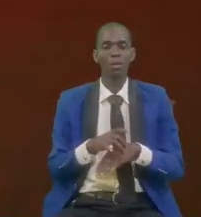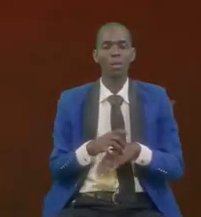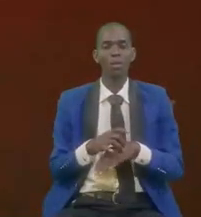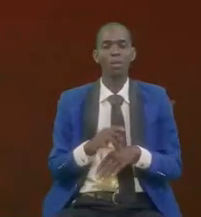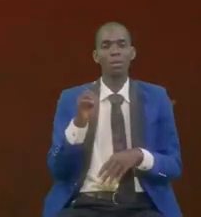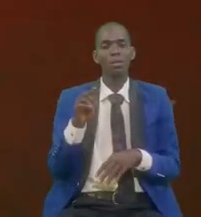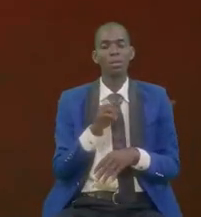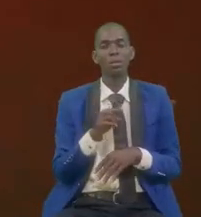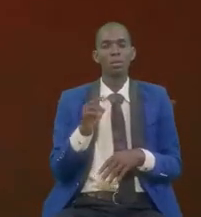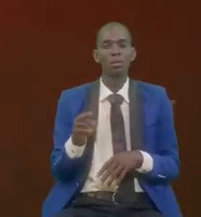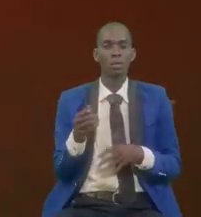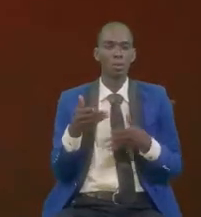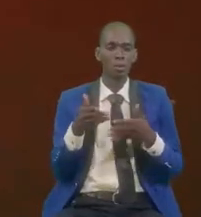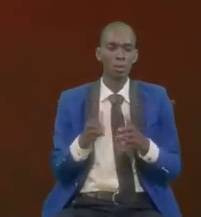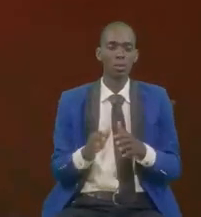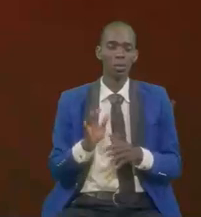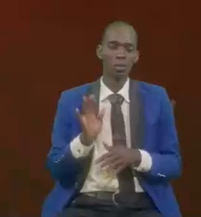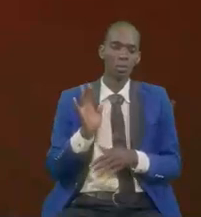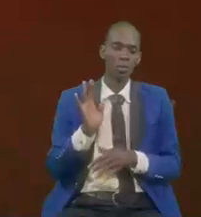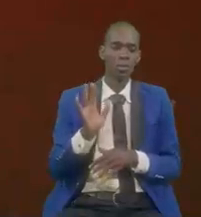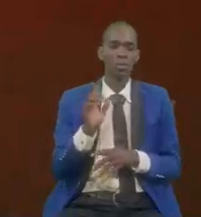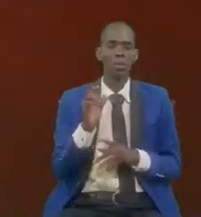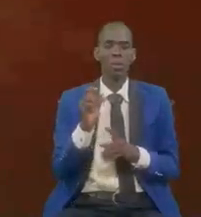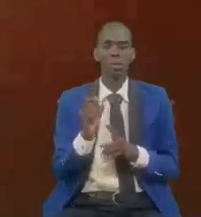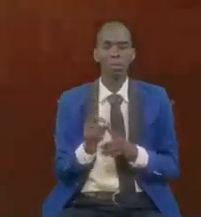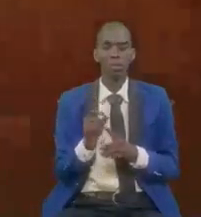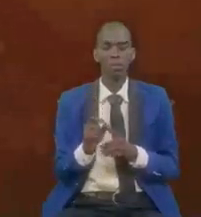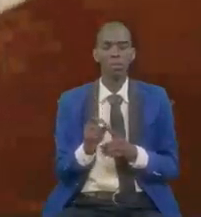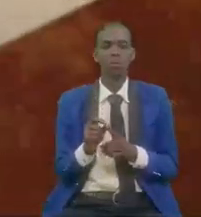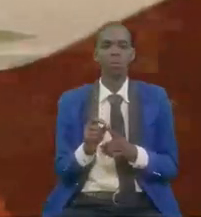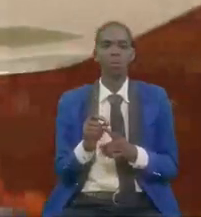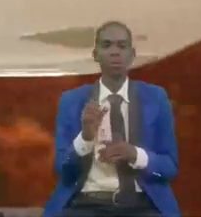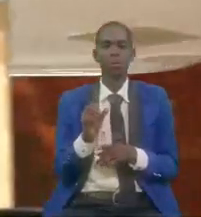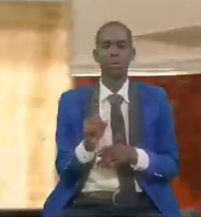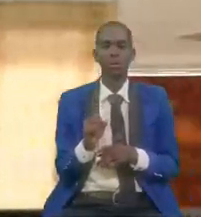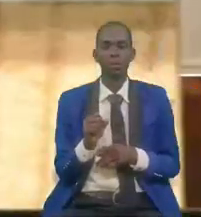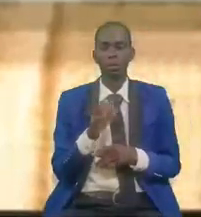tes paroles soient donc peu